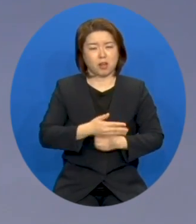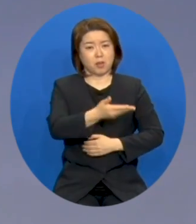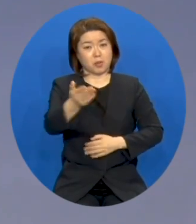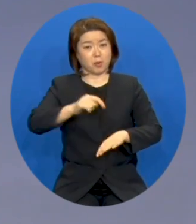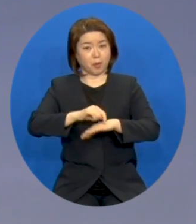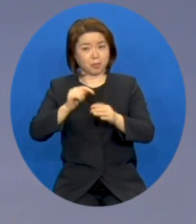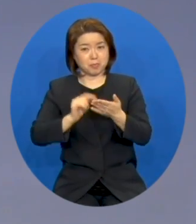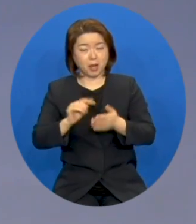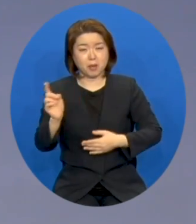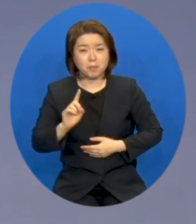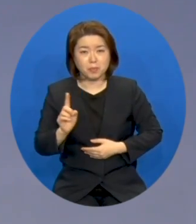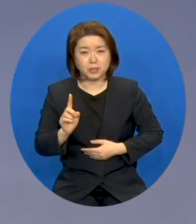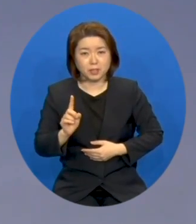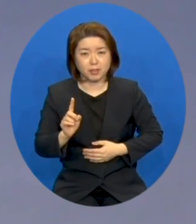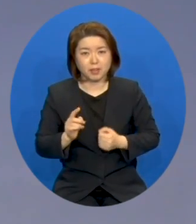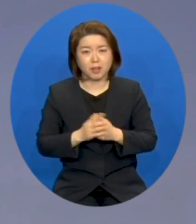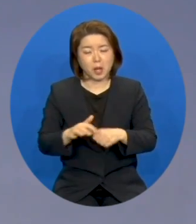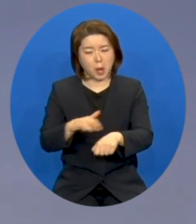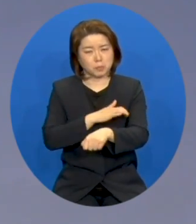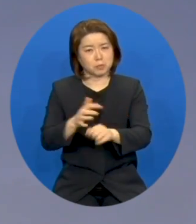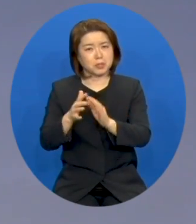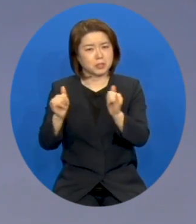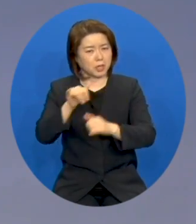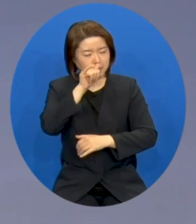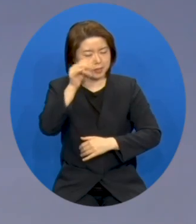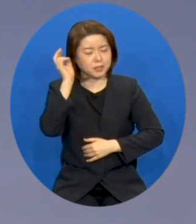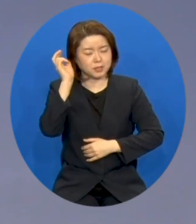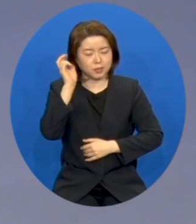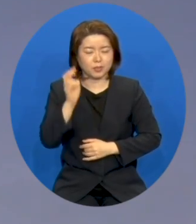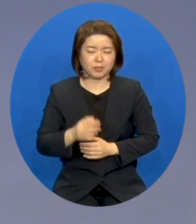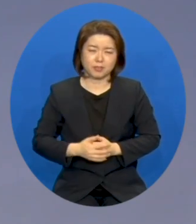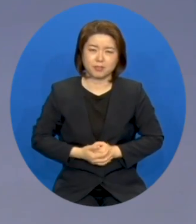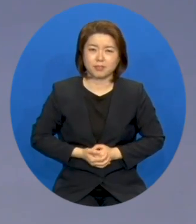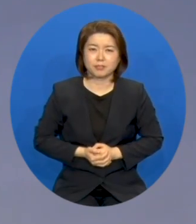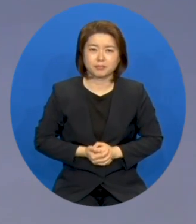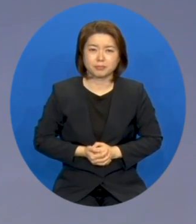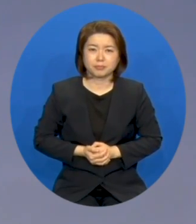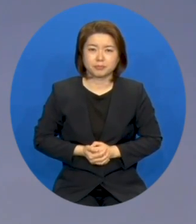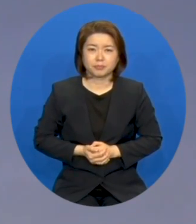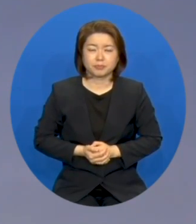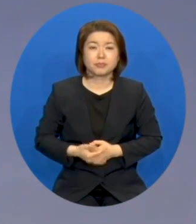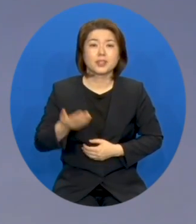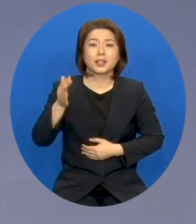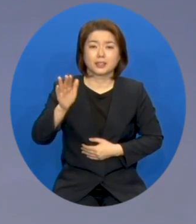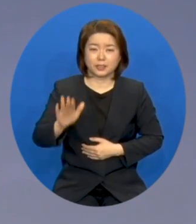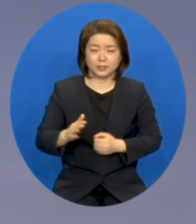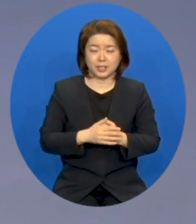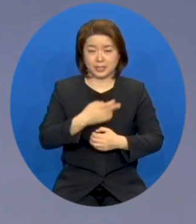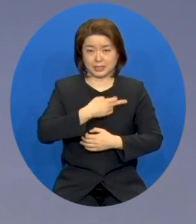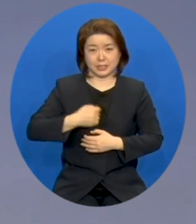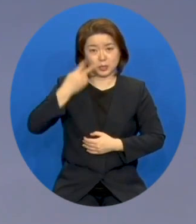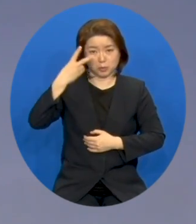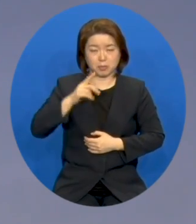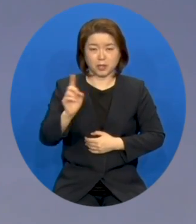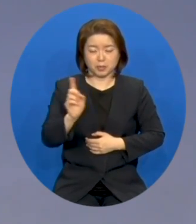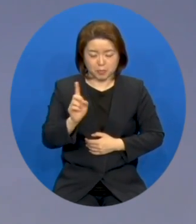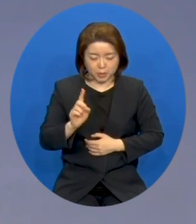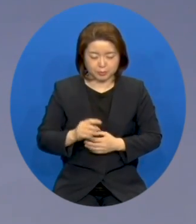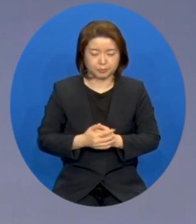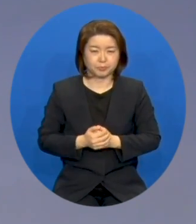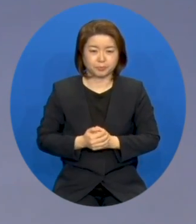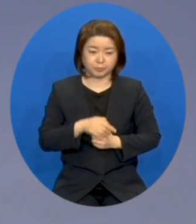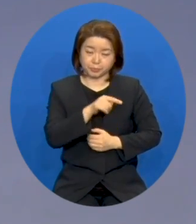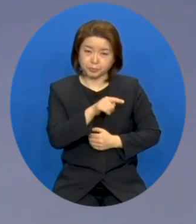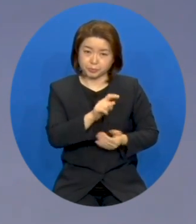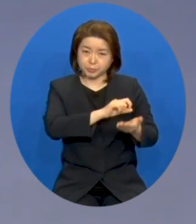마음에도 마음이 불편하신 분이 있으실 수도 있잖아요. 그러나 사도 바울이 이렇게 말씀하신